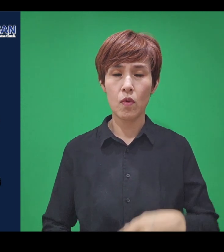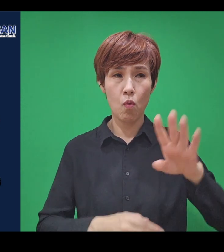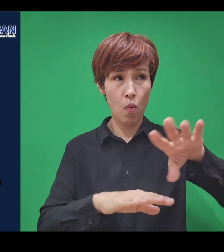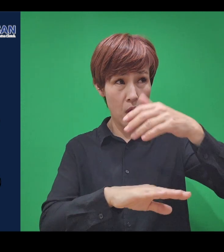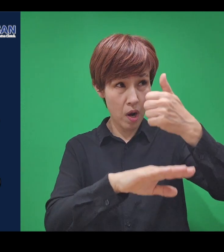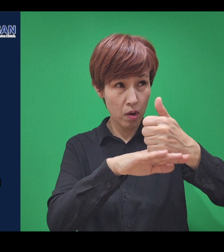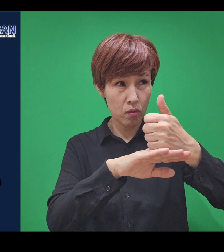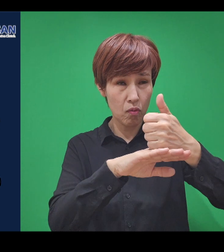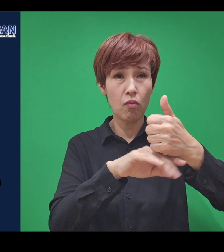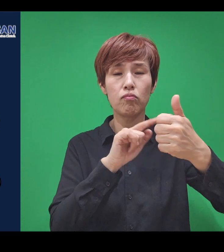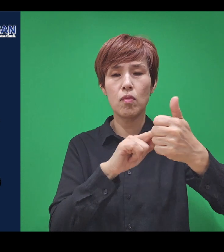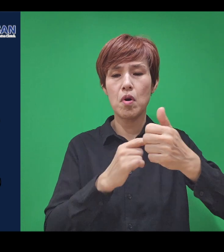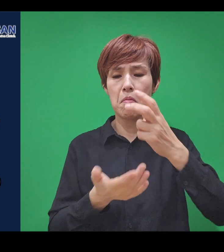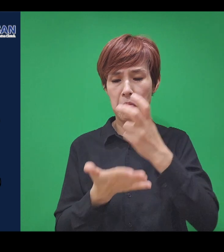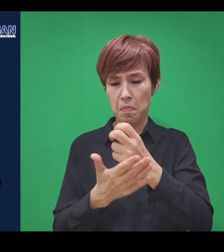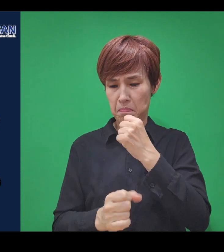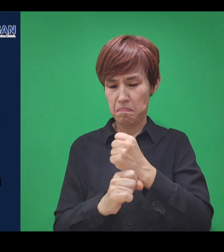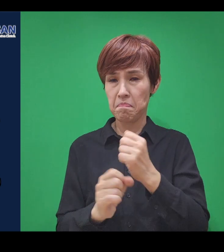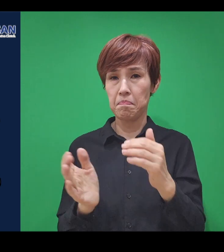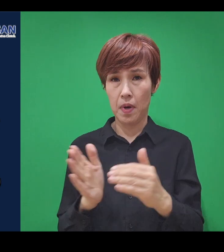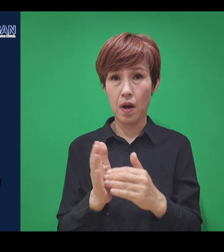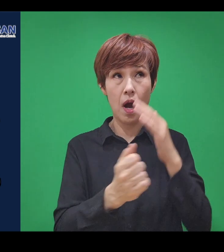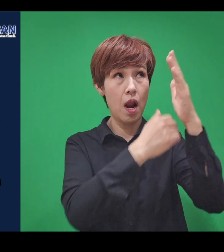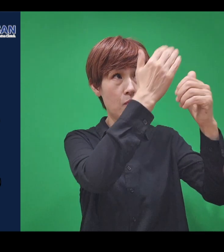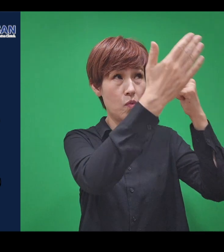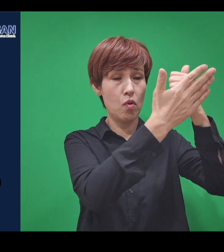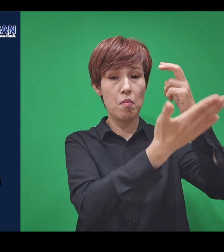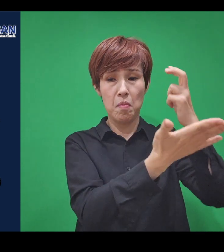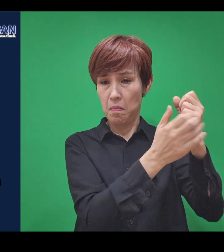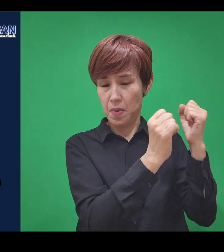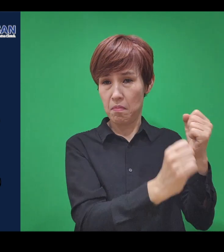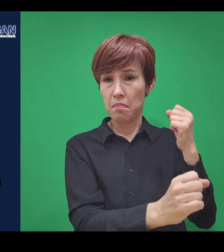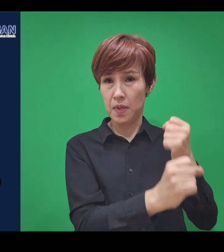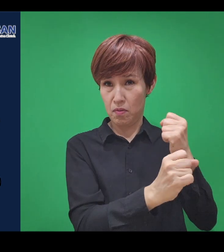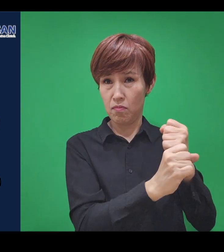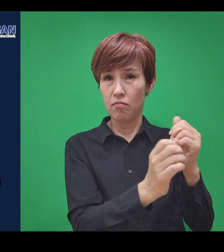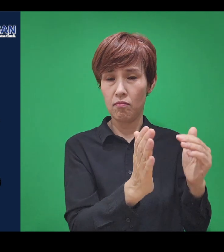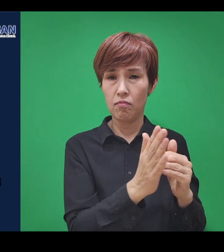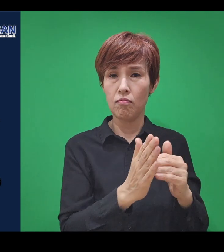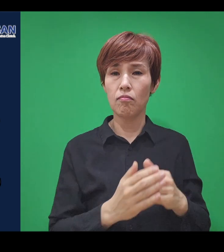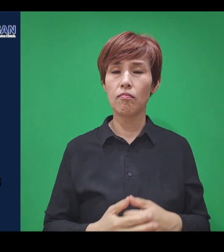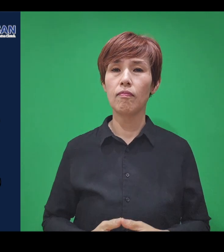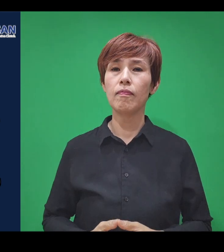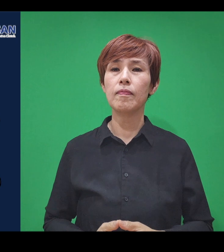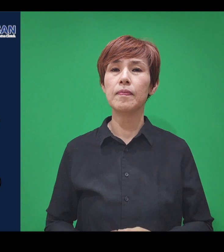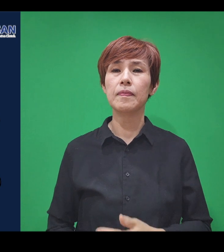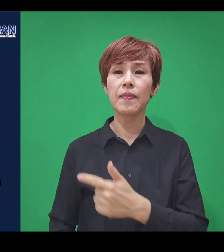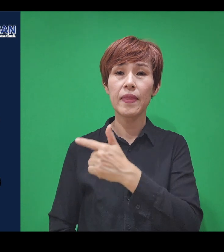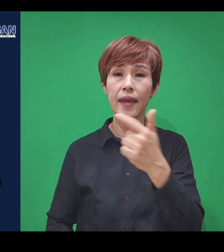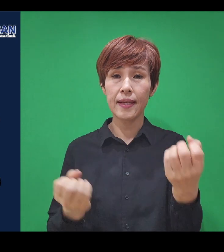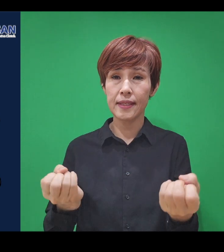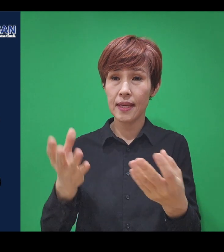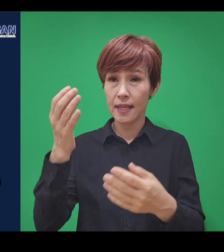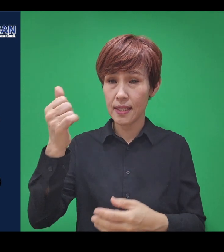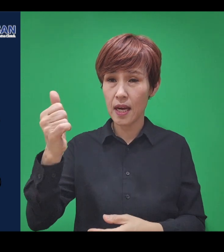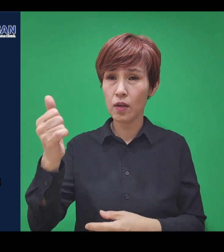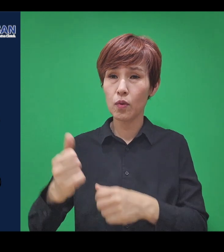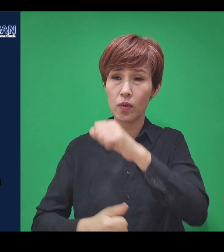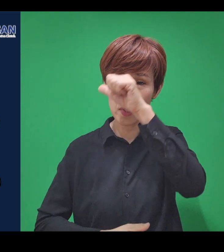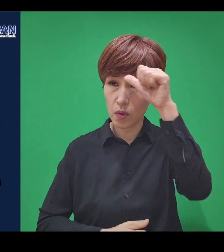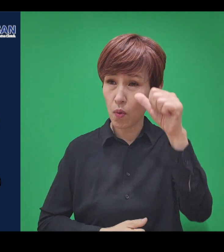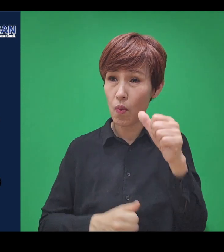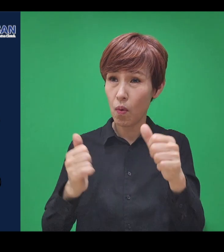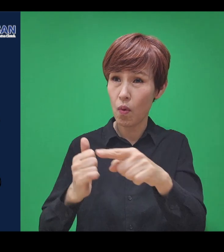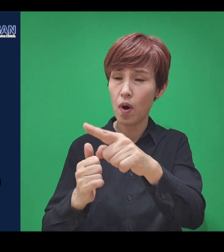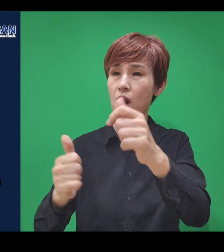세웠고 하나님도 법을 세웠어요. 총독도 법을 말하고 대제사장들과 백성의 장로들도 법을 말해요.